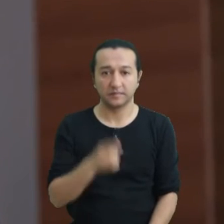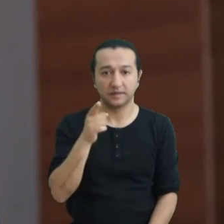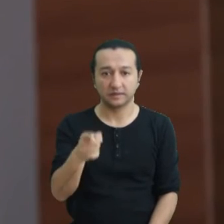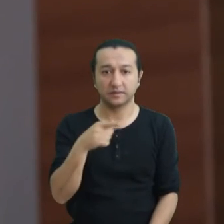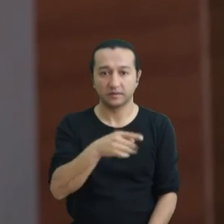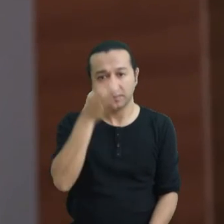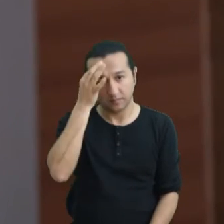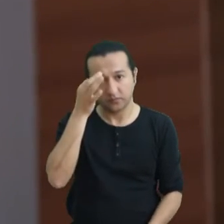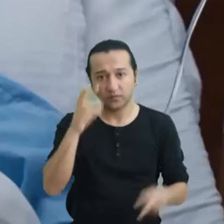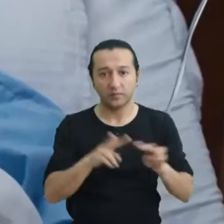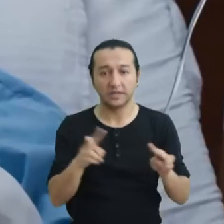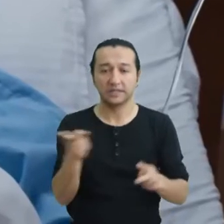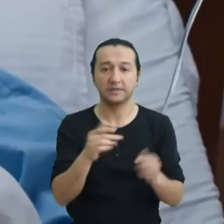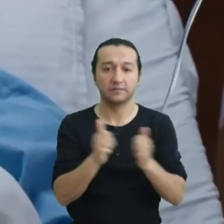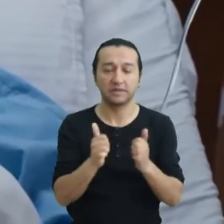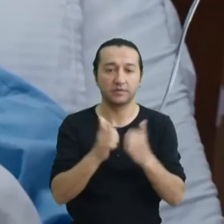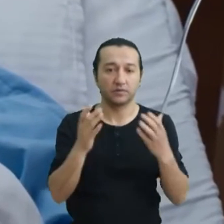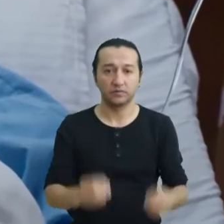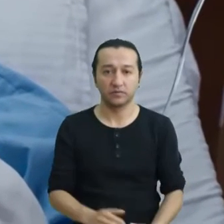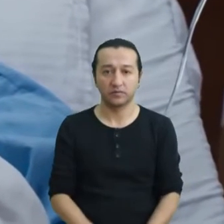Sen de Profesör Martin'le kaldın.